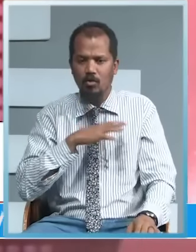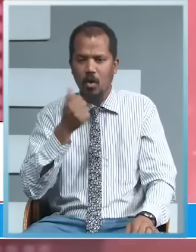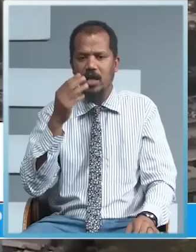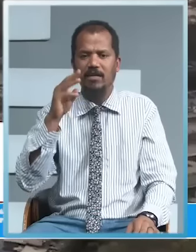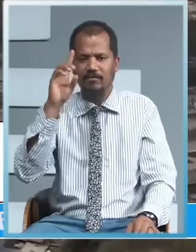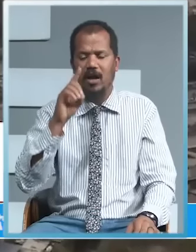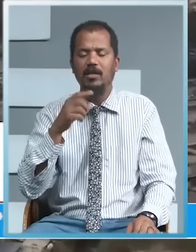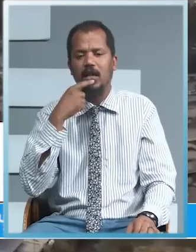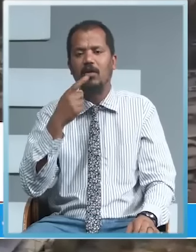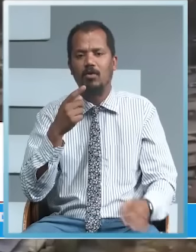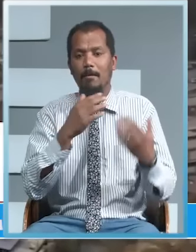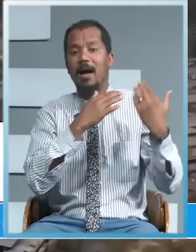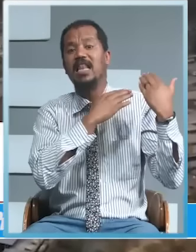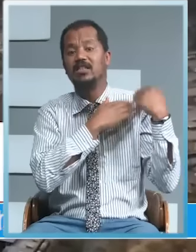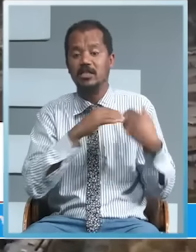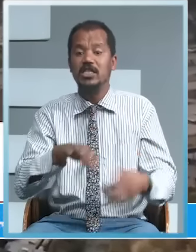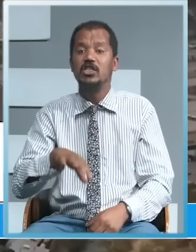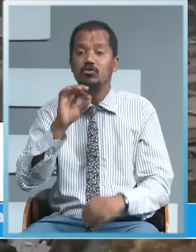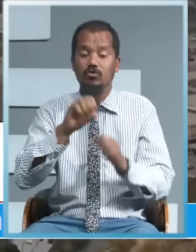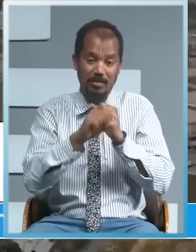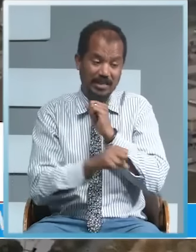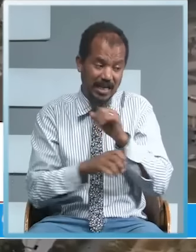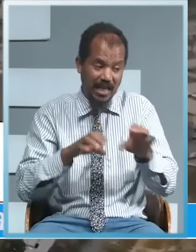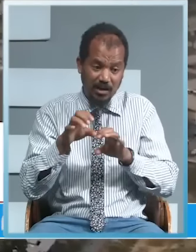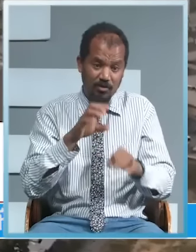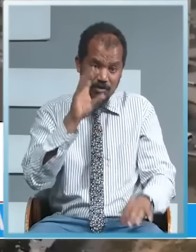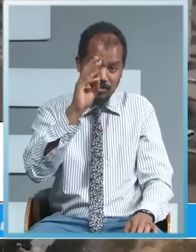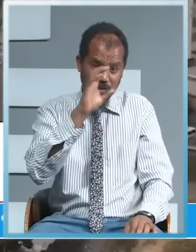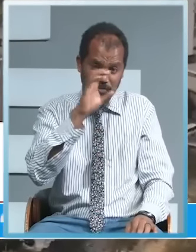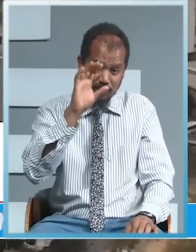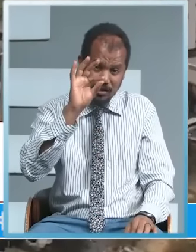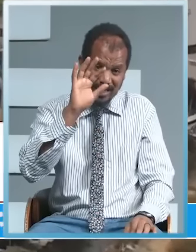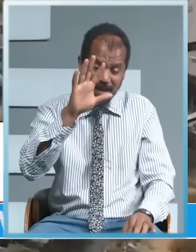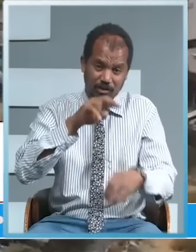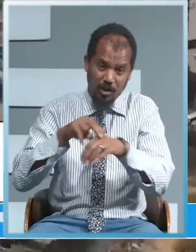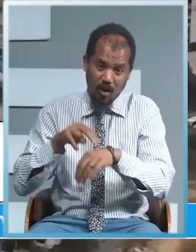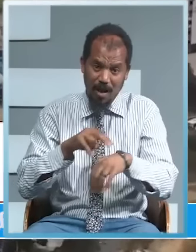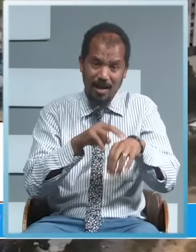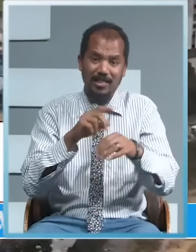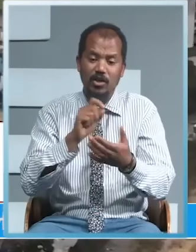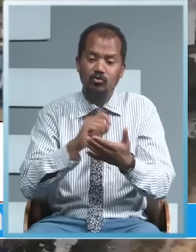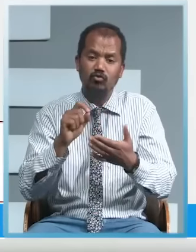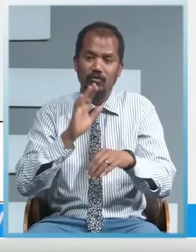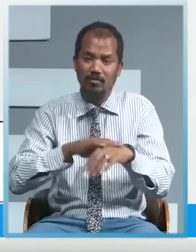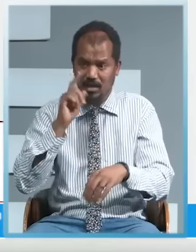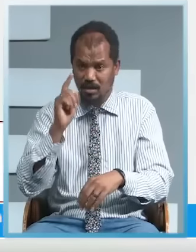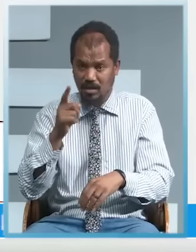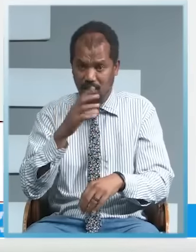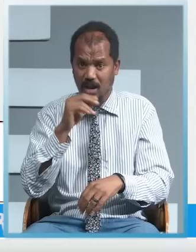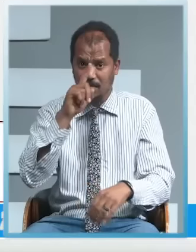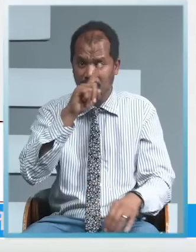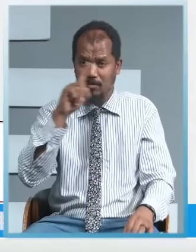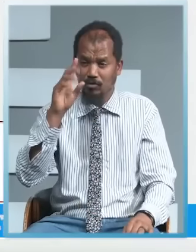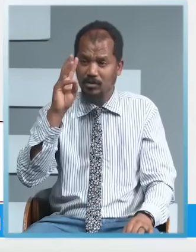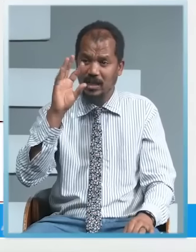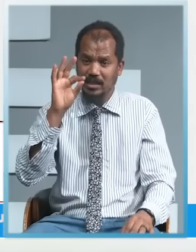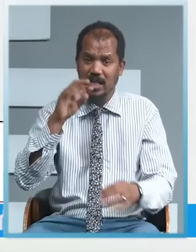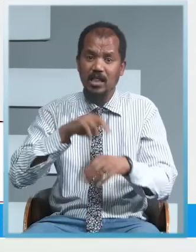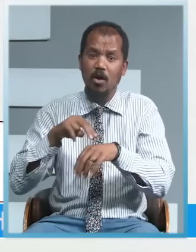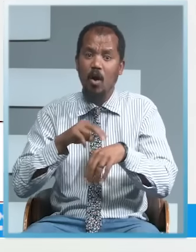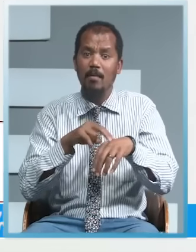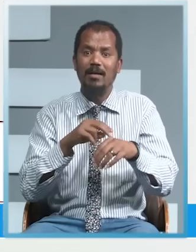ጨምሮ አስታውቀዋል። ባለስልጣኑ ግኝቱን መሰረት አድርጎ በ695 ተቋማት የጽሑፍ ማስጠንቀቂያና በ169